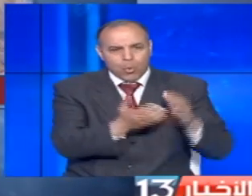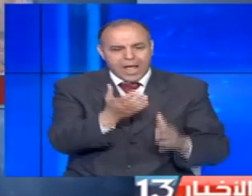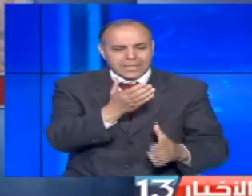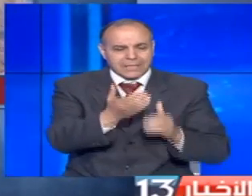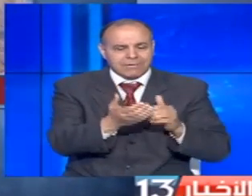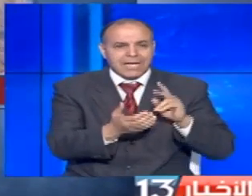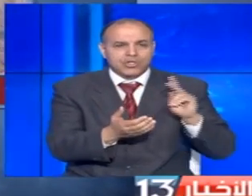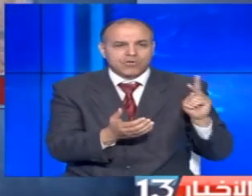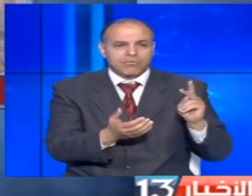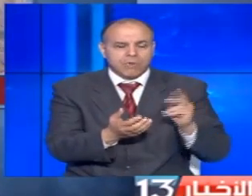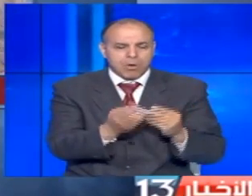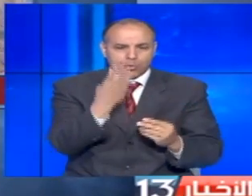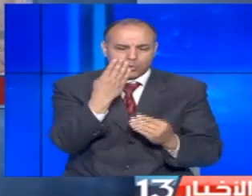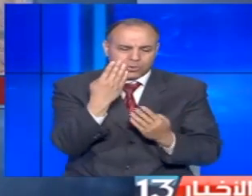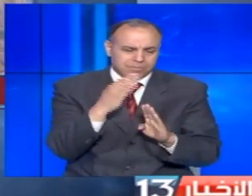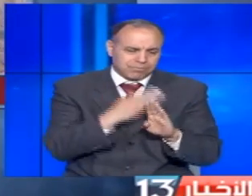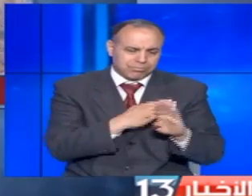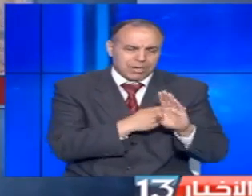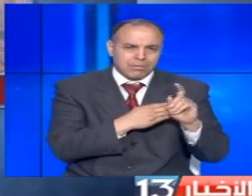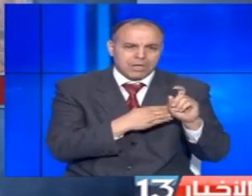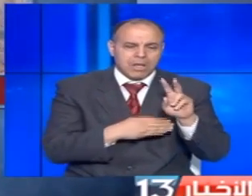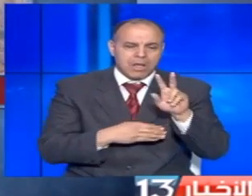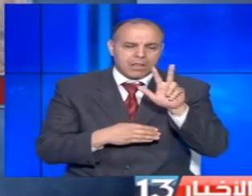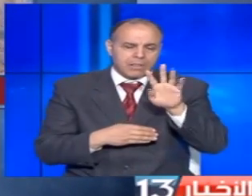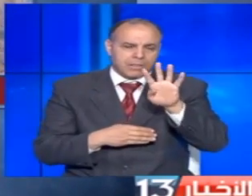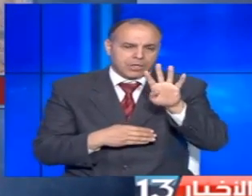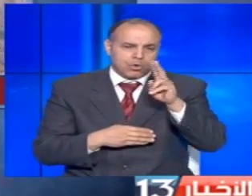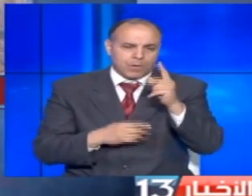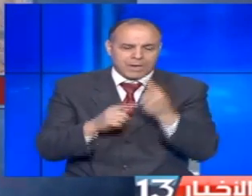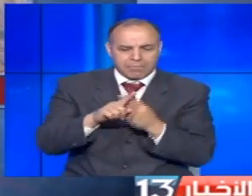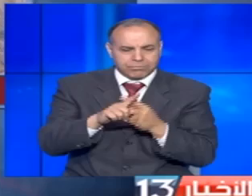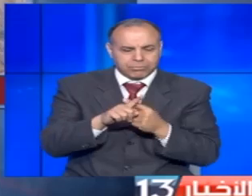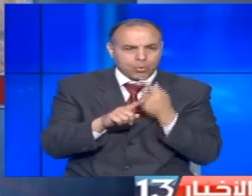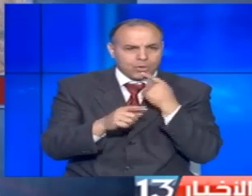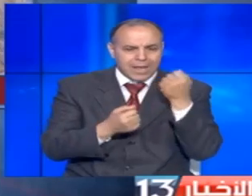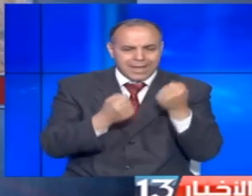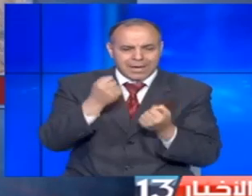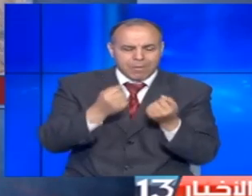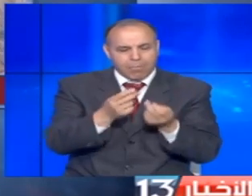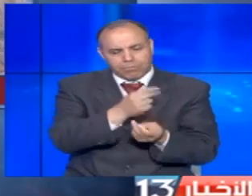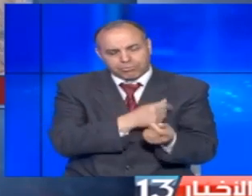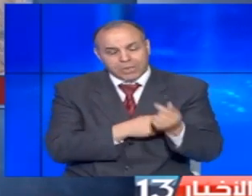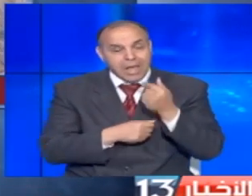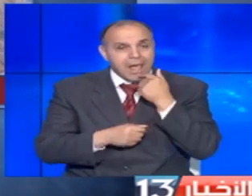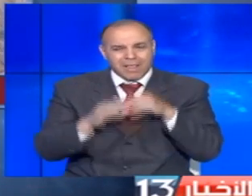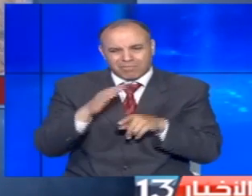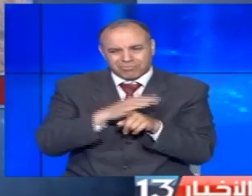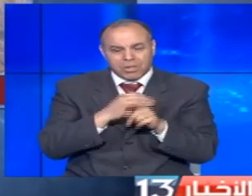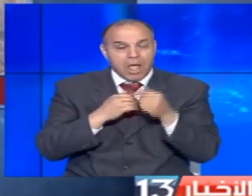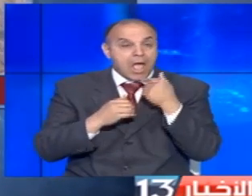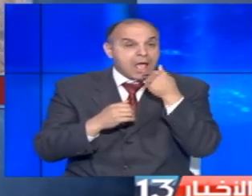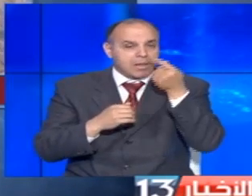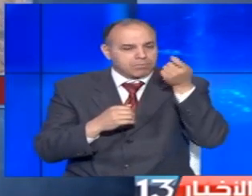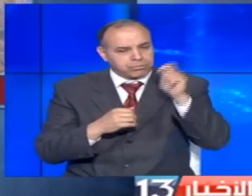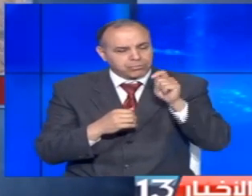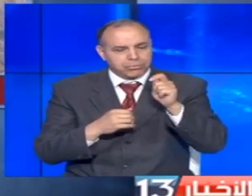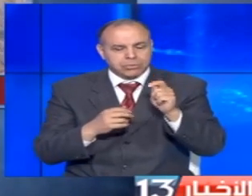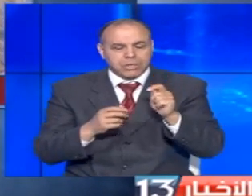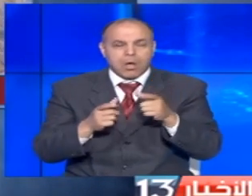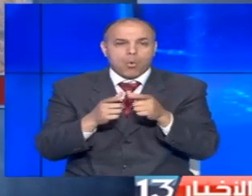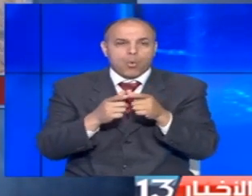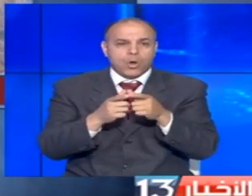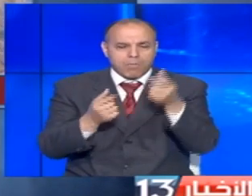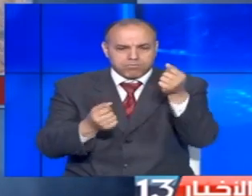كلاشنيكوف ومخزنين بهما 42 خرطوشه في سياره تهريب وذلك بعد ان اجبرت هذه التشكيلات